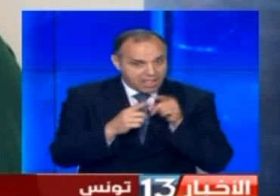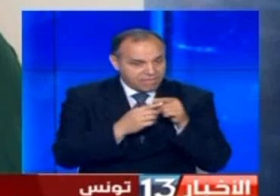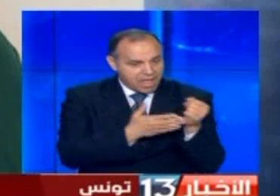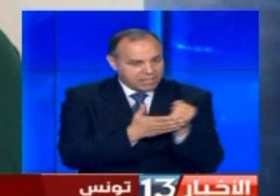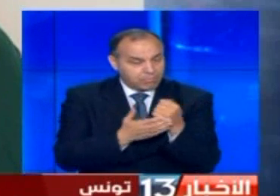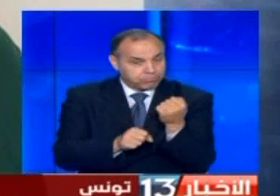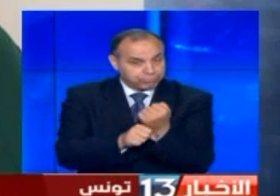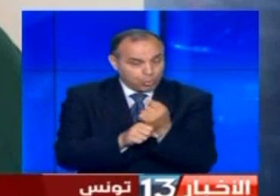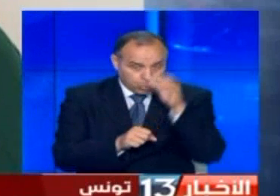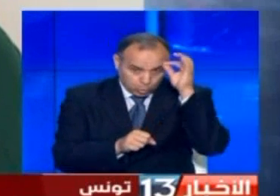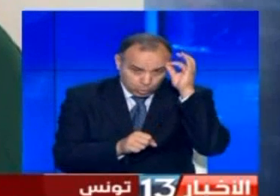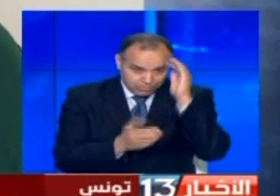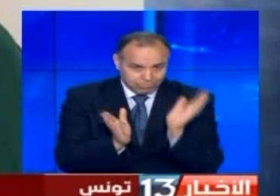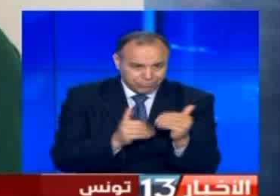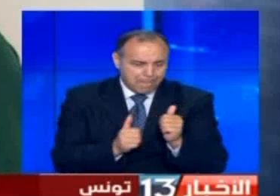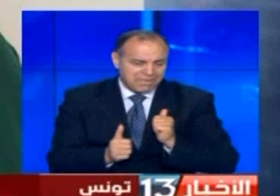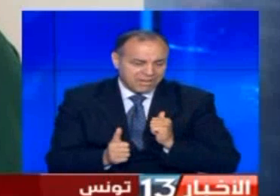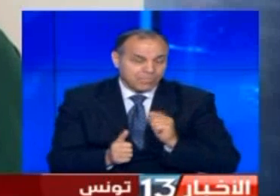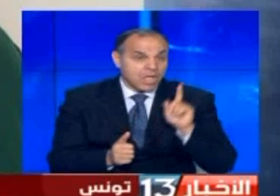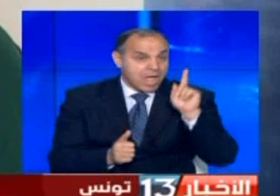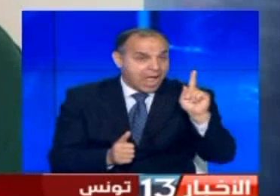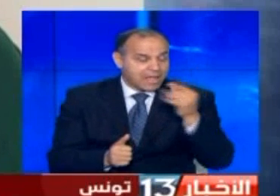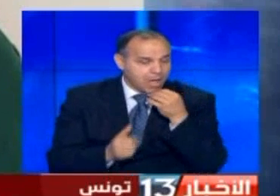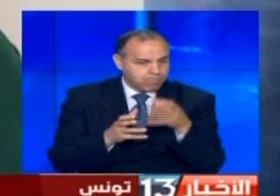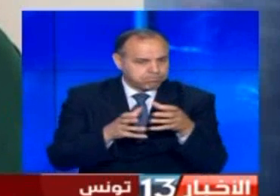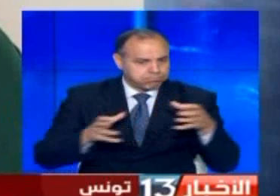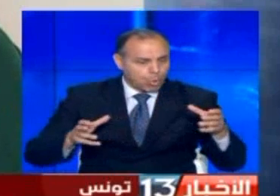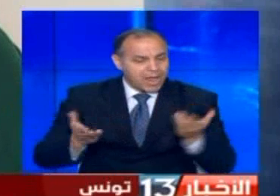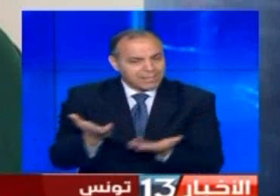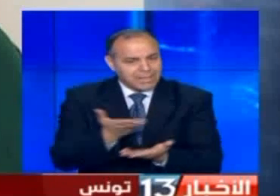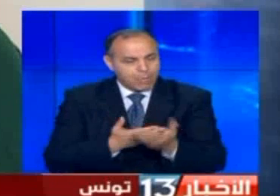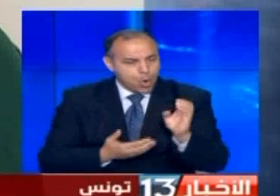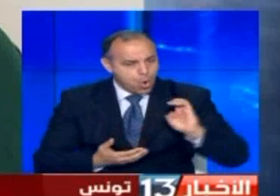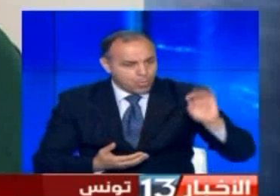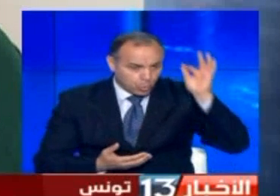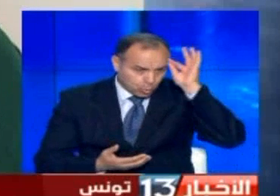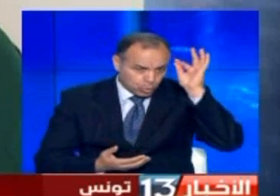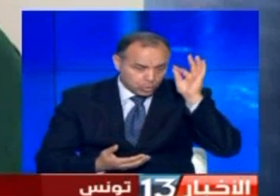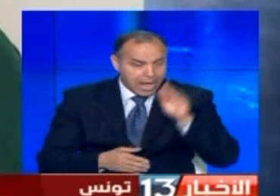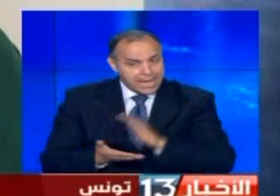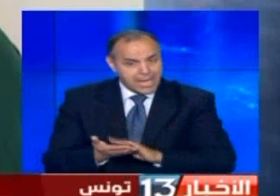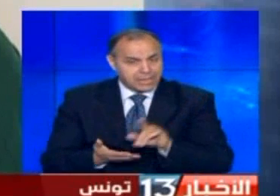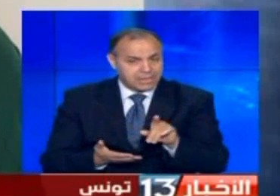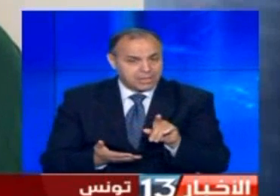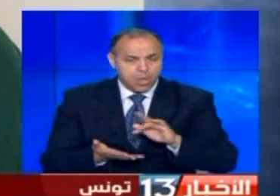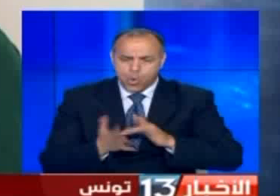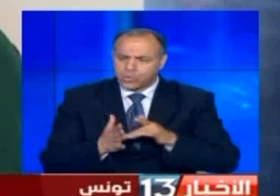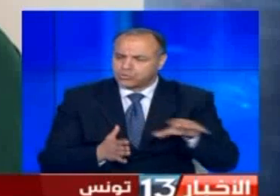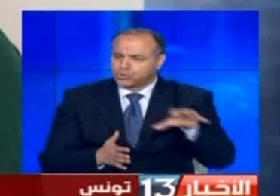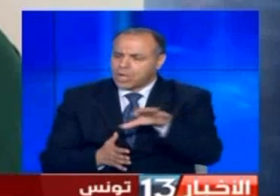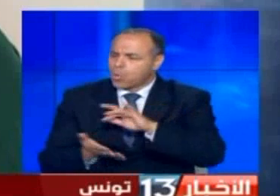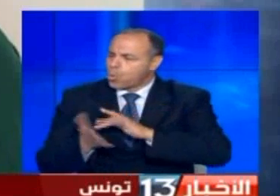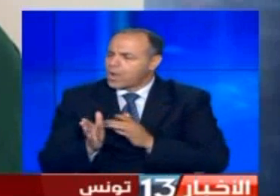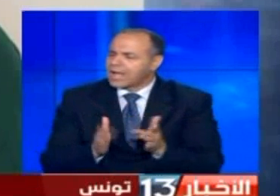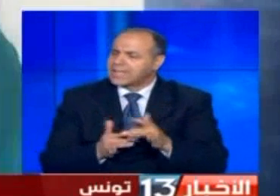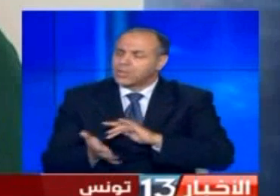دعم الاستثمارات خاصه في القطاع الخاص ما يعني توسيع حجم التعاون الاوروبي التونسي على الميدان في كل الجهات وفي كل